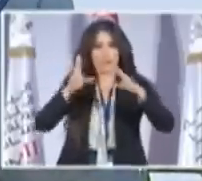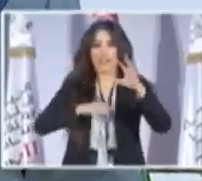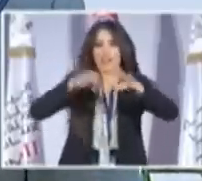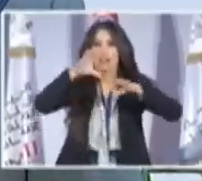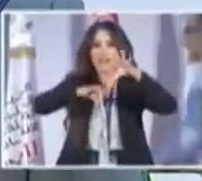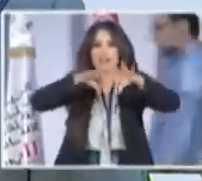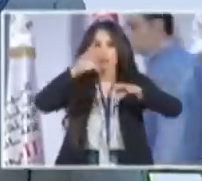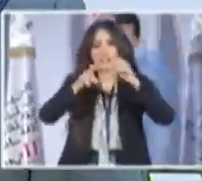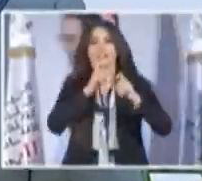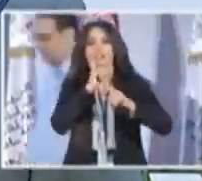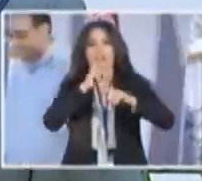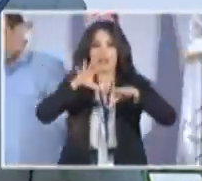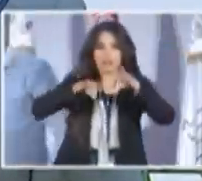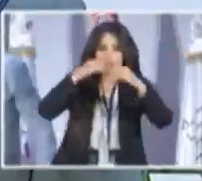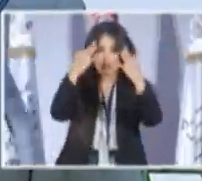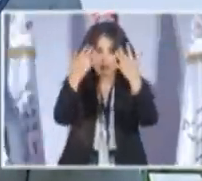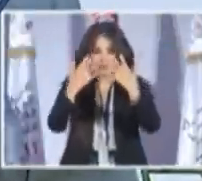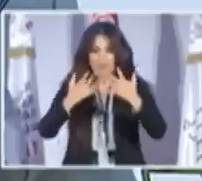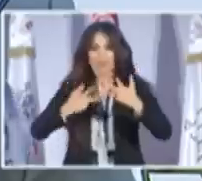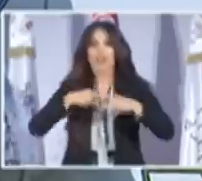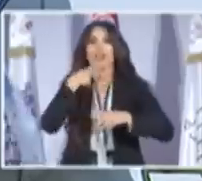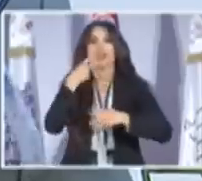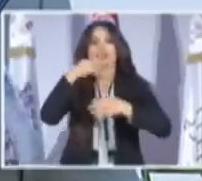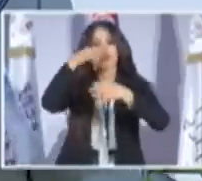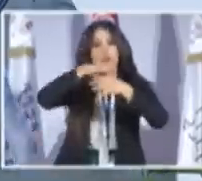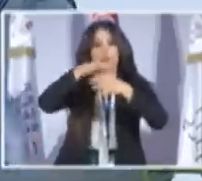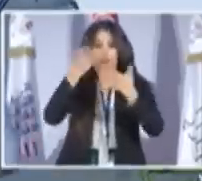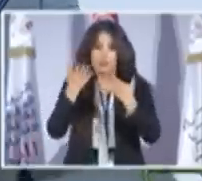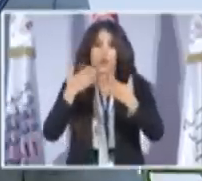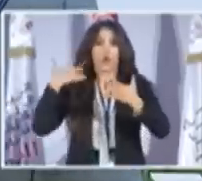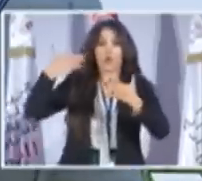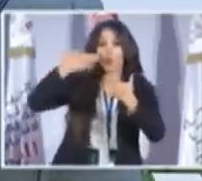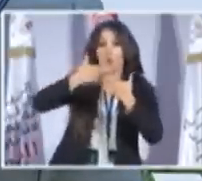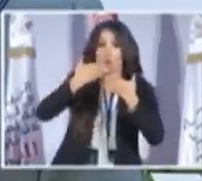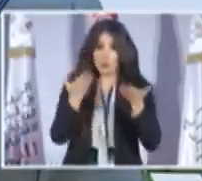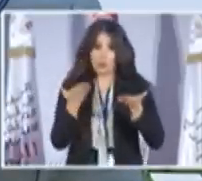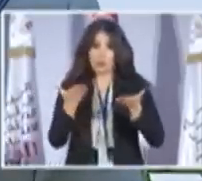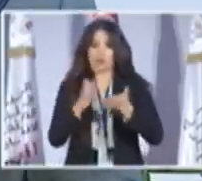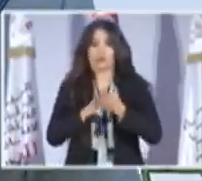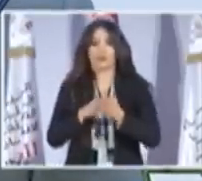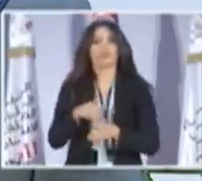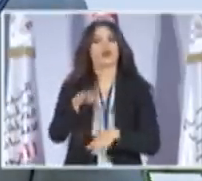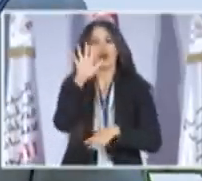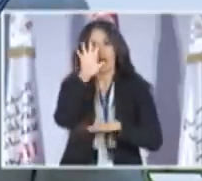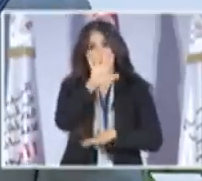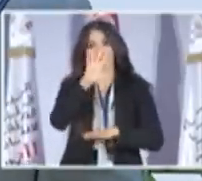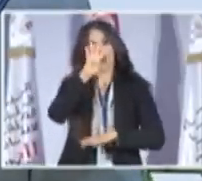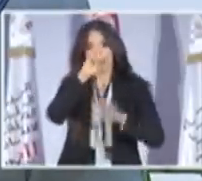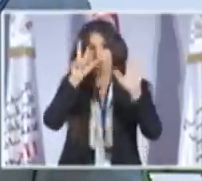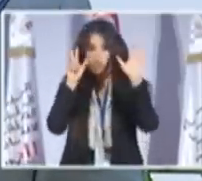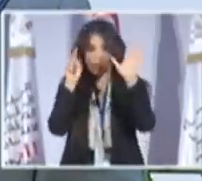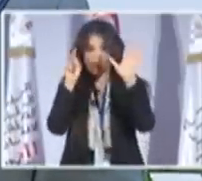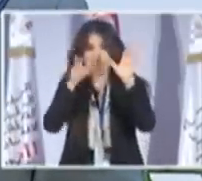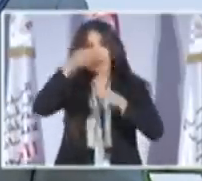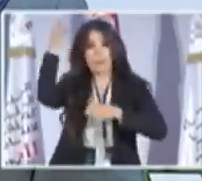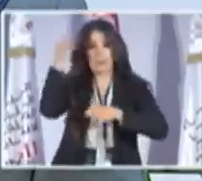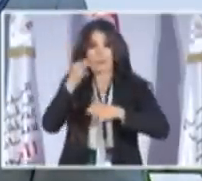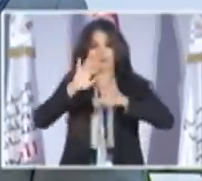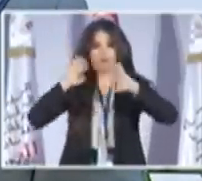النتائج وصلنا الى حدود خمسه وثمانين في المائه من عمليه